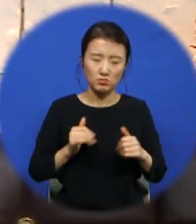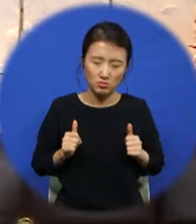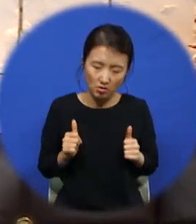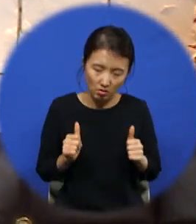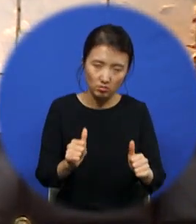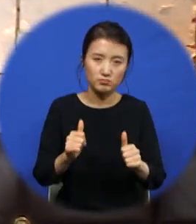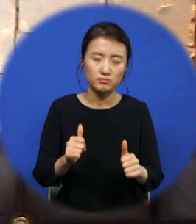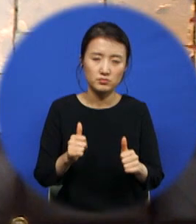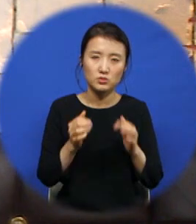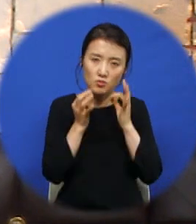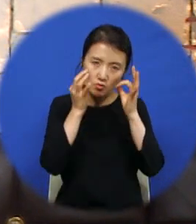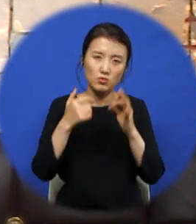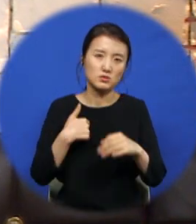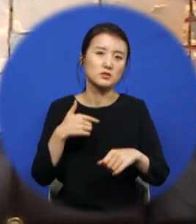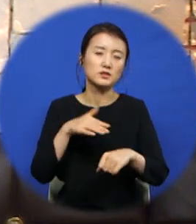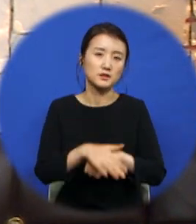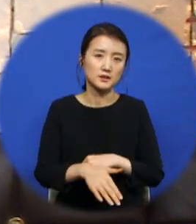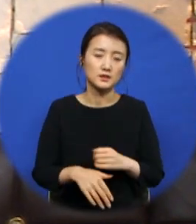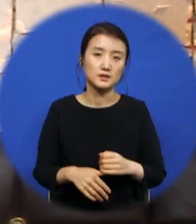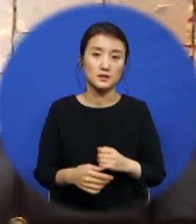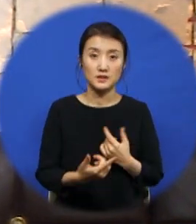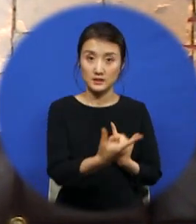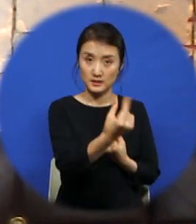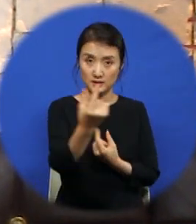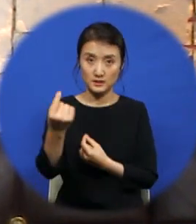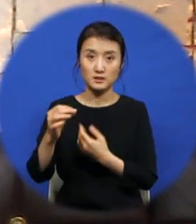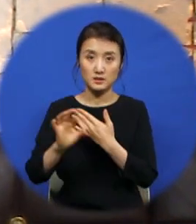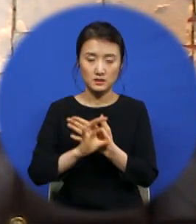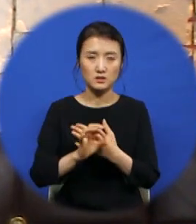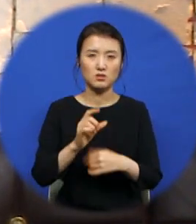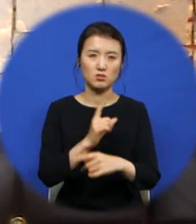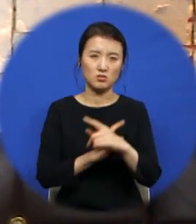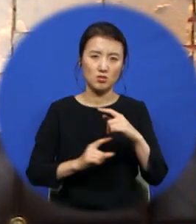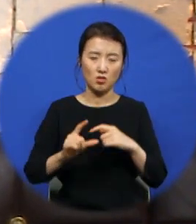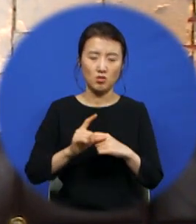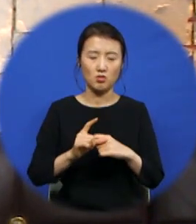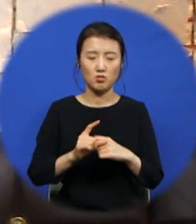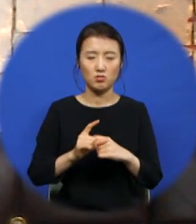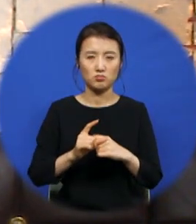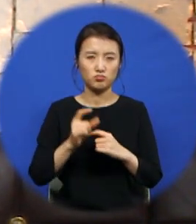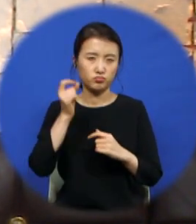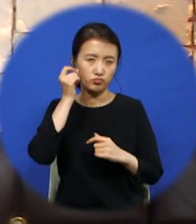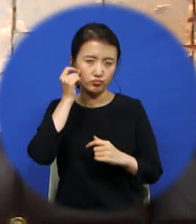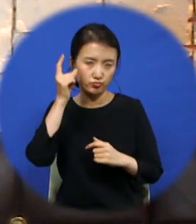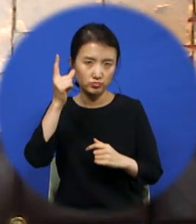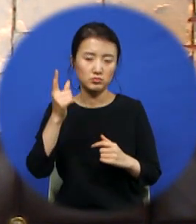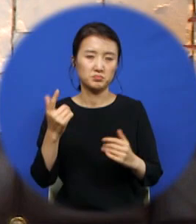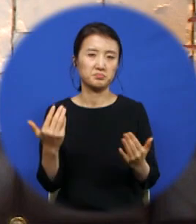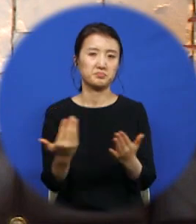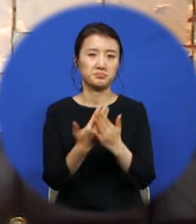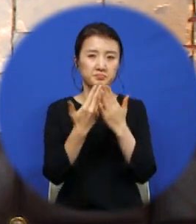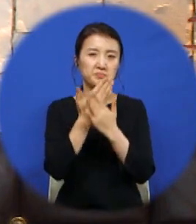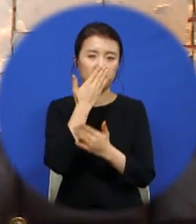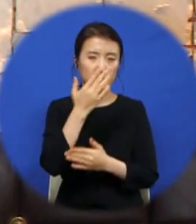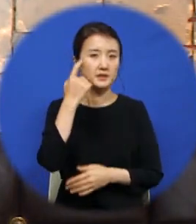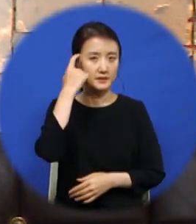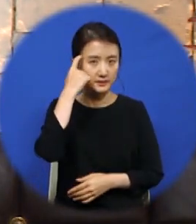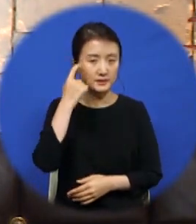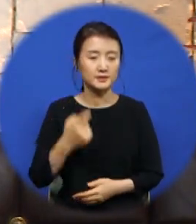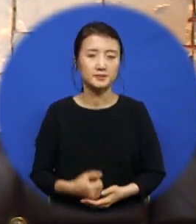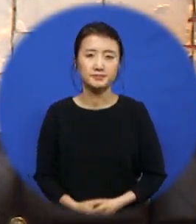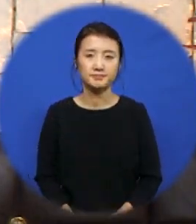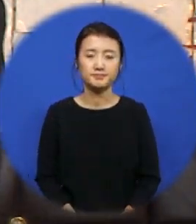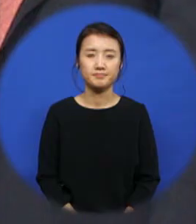하면 공유하며 는 우리가 훨씬 더 트 멋진 인물로 승리하는 데 도움이 되지 않겠나 생각합니다 한번